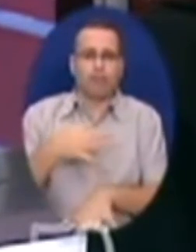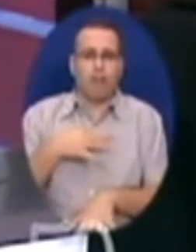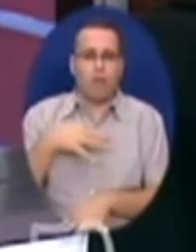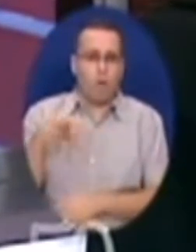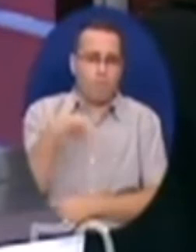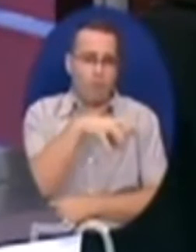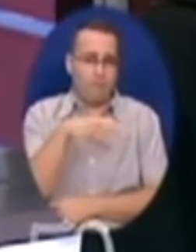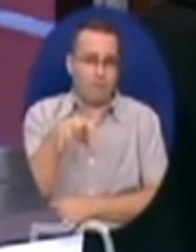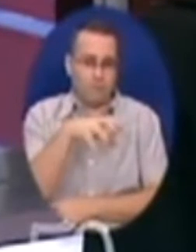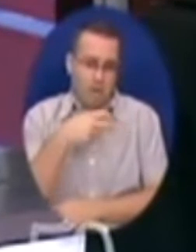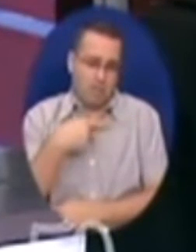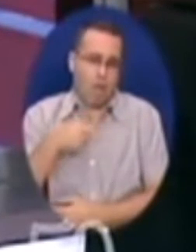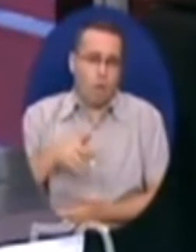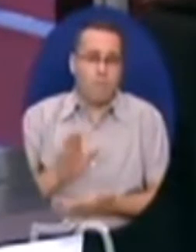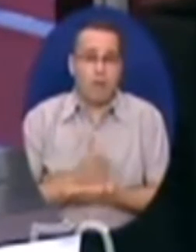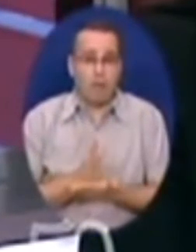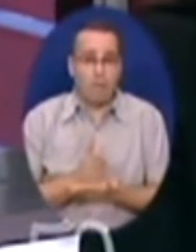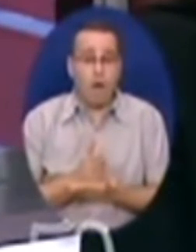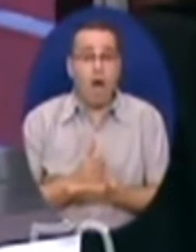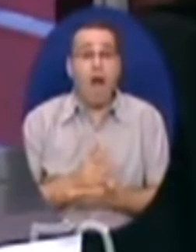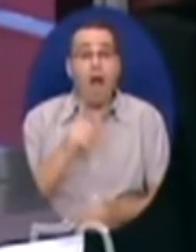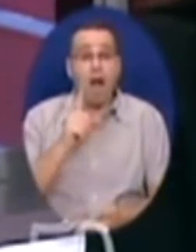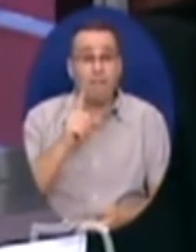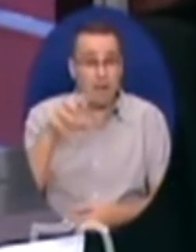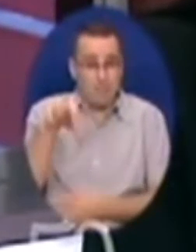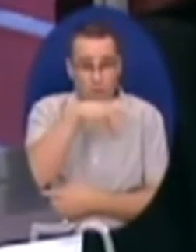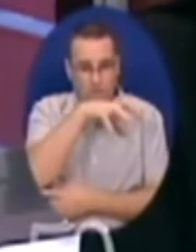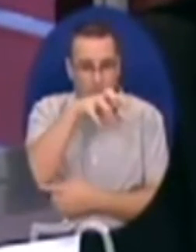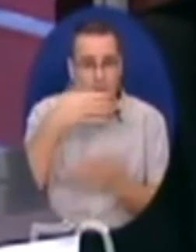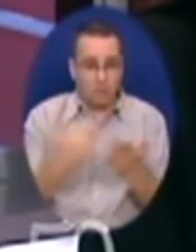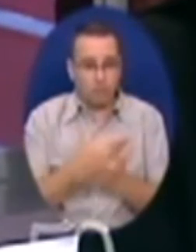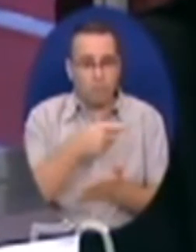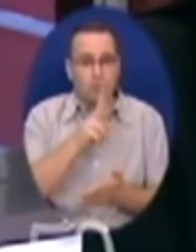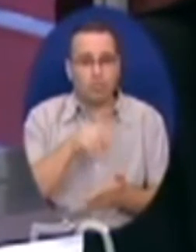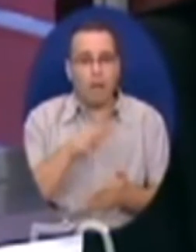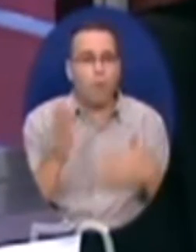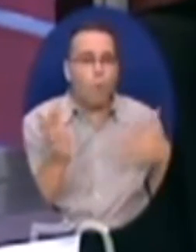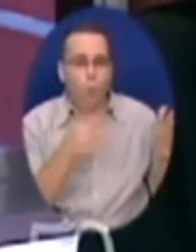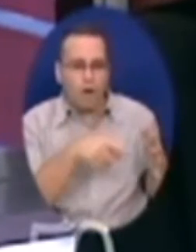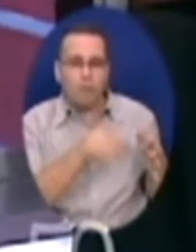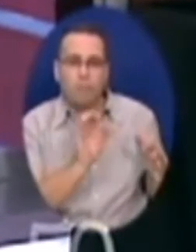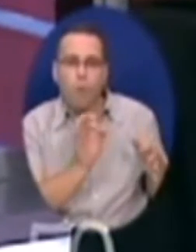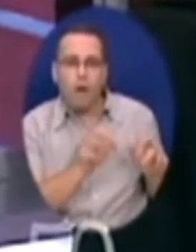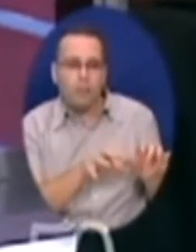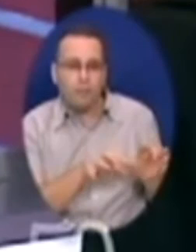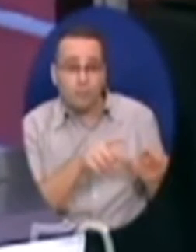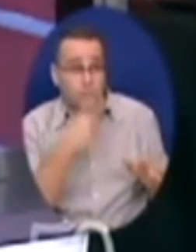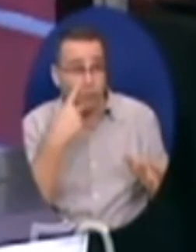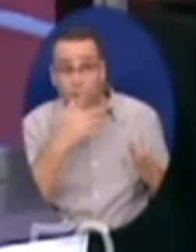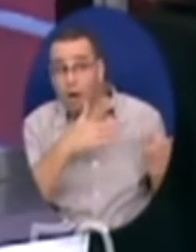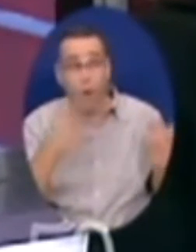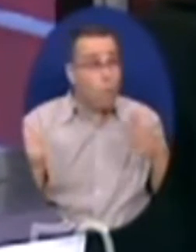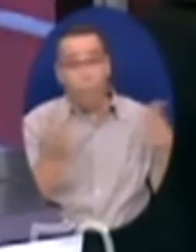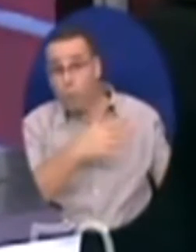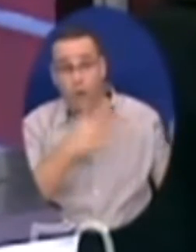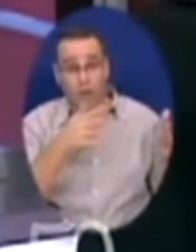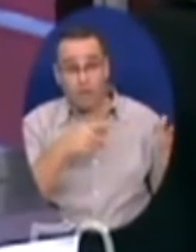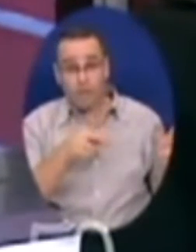אנחנו יכולים כבר לקבוע בעצמנו, אבל יש במנופים החדשים גם מדד של רוח. רואים כשהרוח מאוד